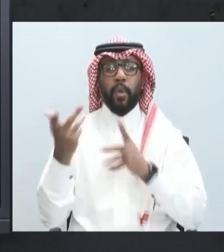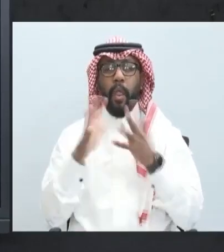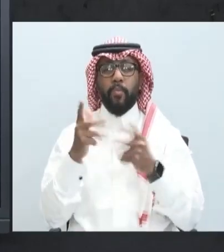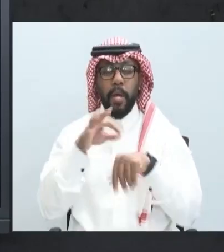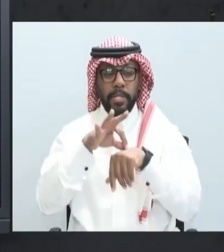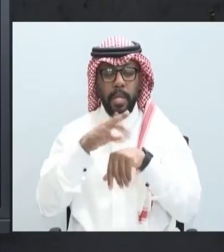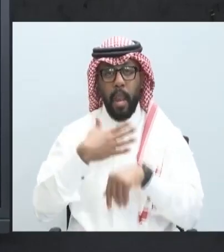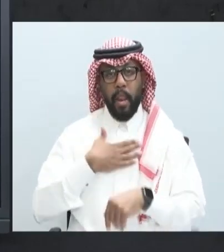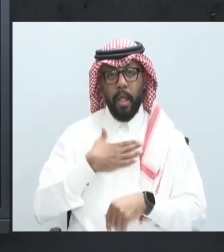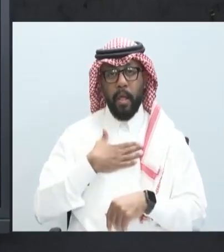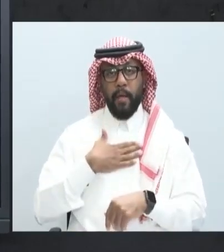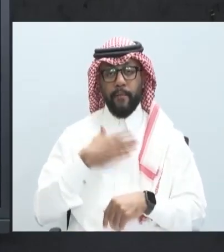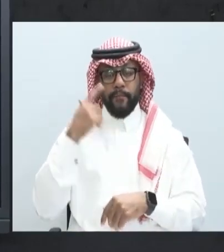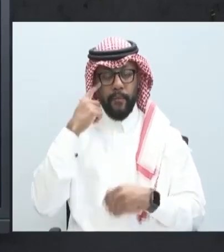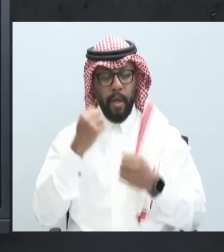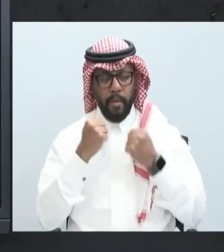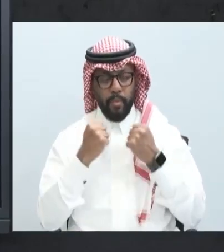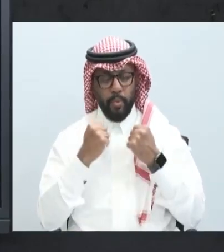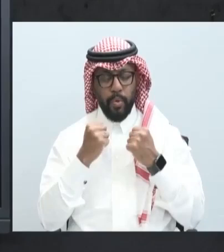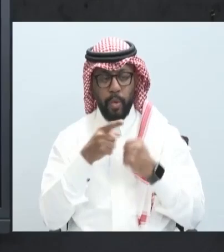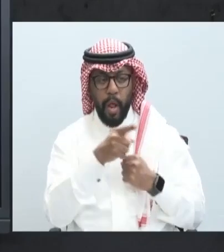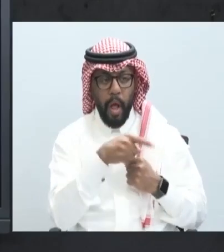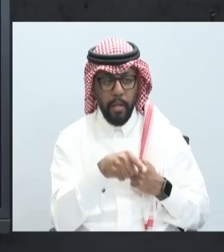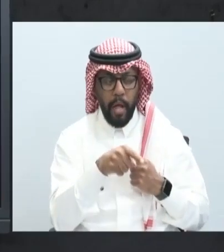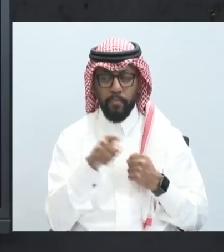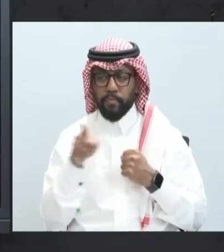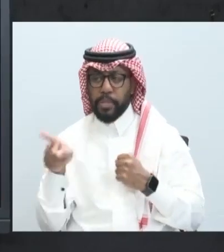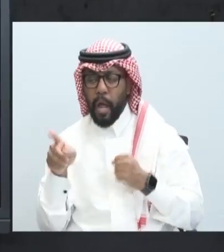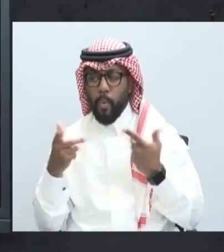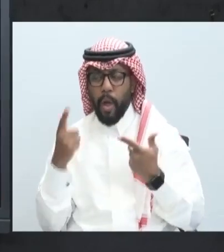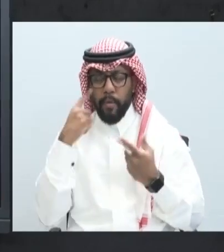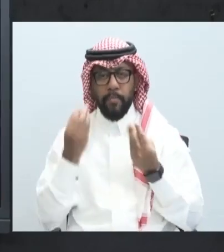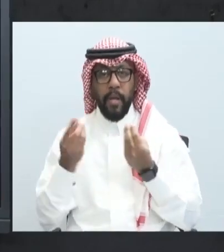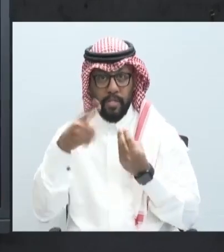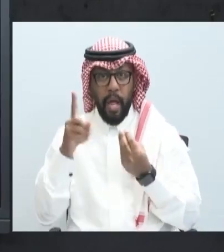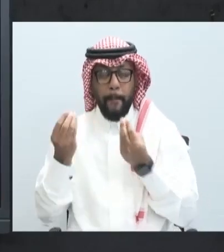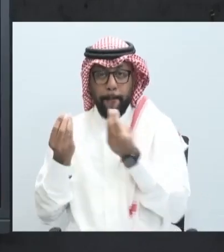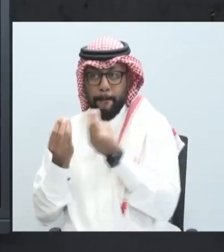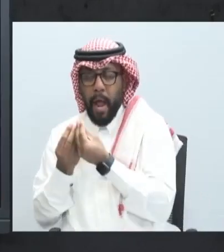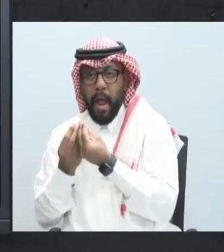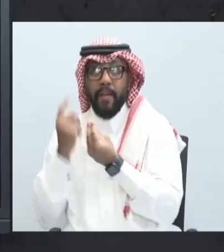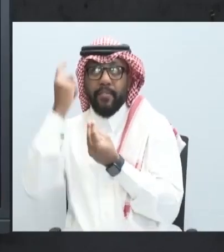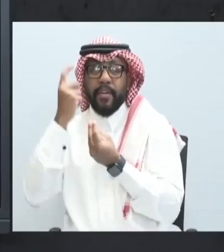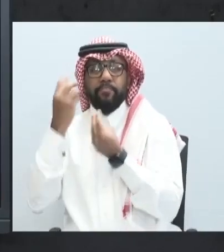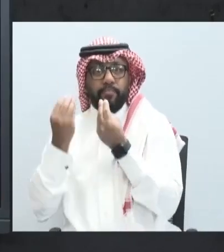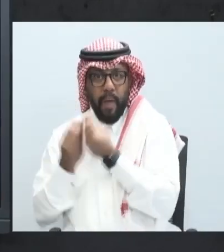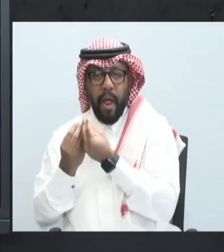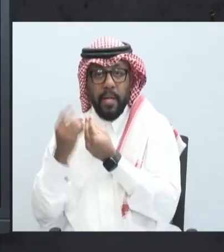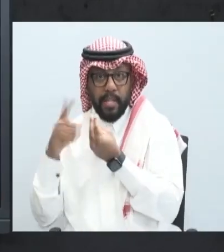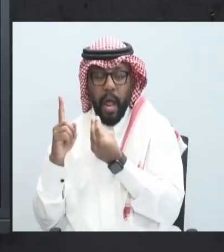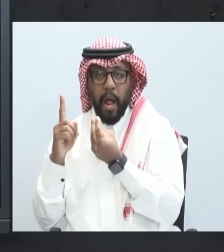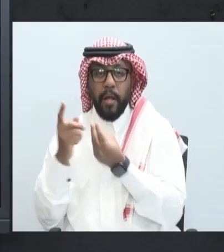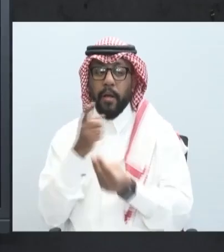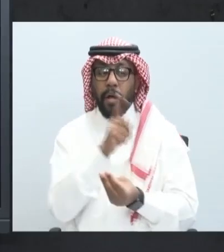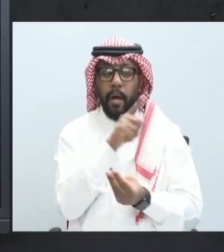الانسان يستطيع التمييز بين الصواب والخطا التفكير المنطقي هو الذي يجعل